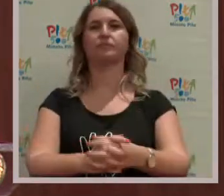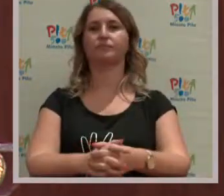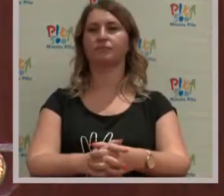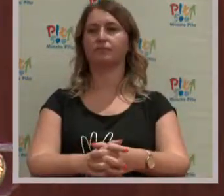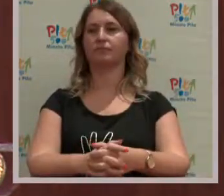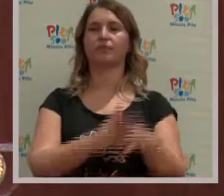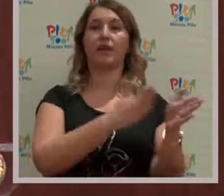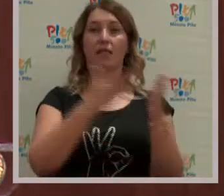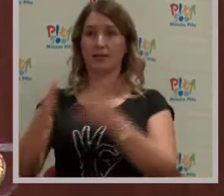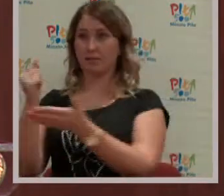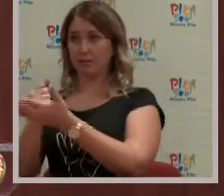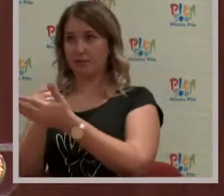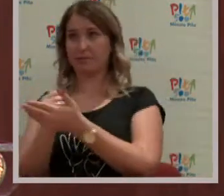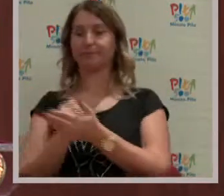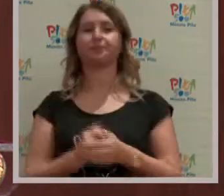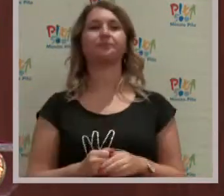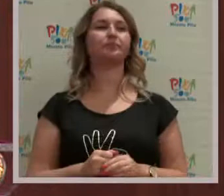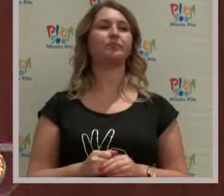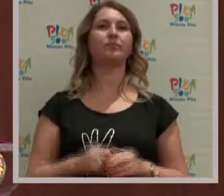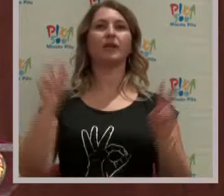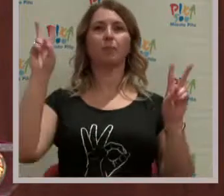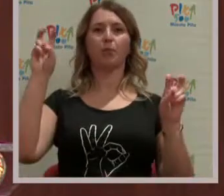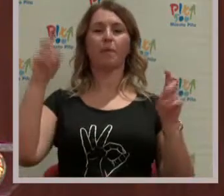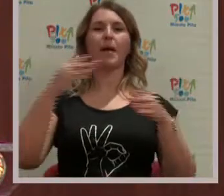Pilska karta seniora